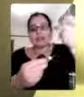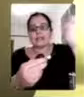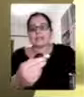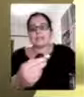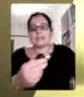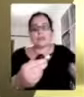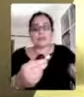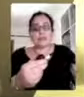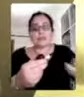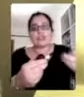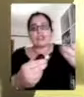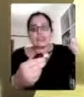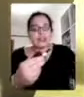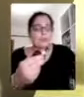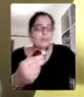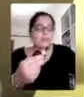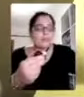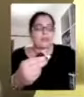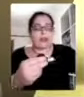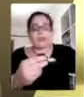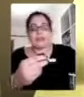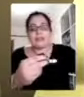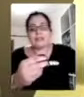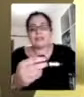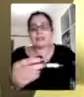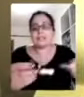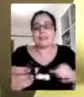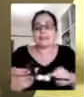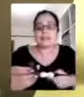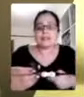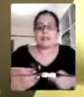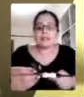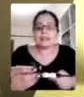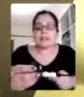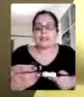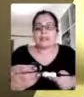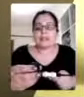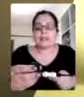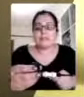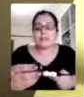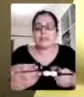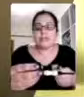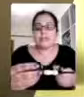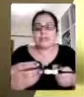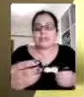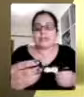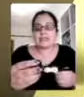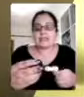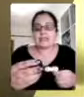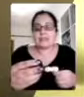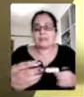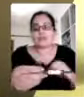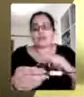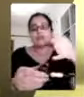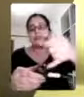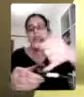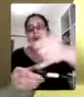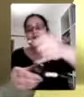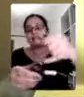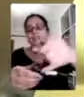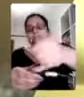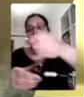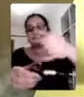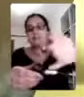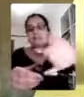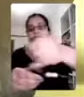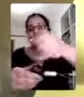Ondan sonra tutuşursunuz. İşe yarıyor mu? Yarıyor. Ama dediğim gibi beni rahatsız eden kısım şu